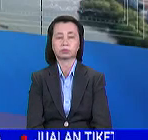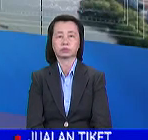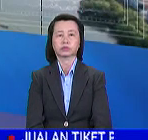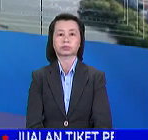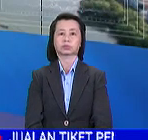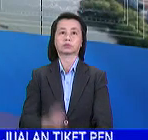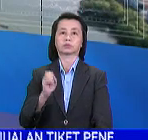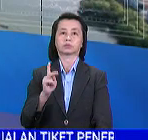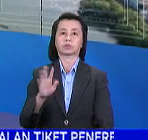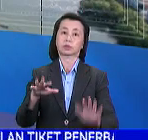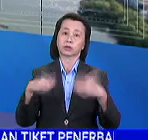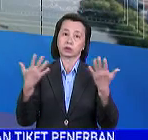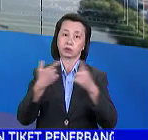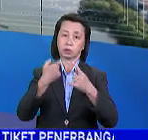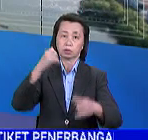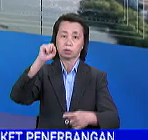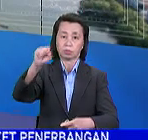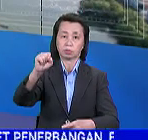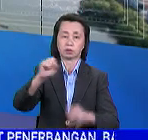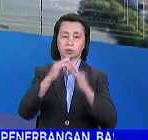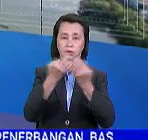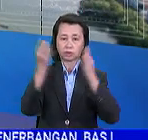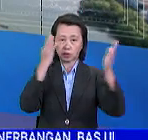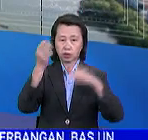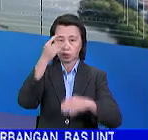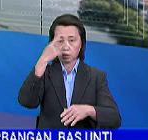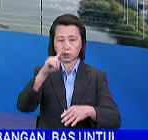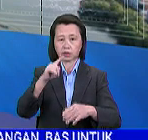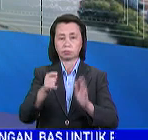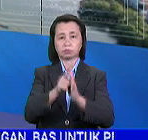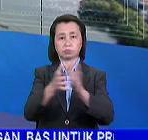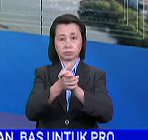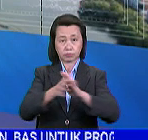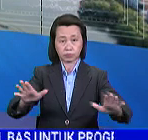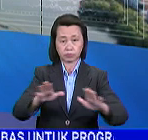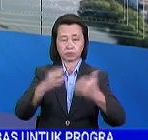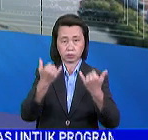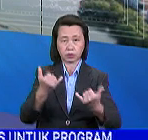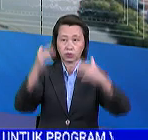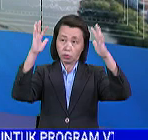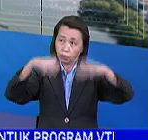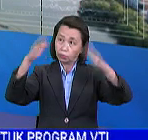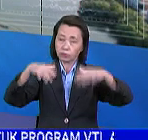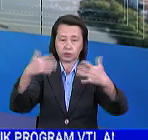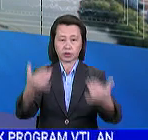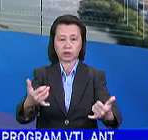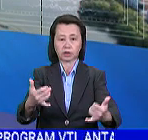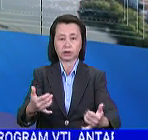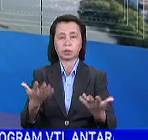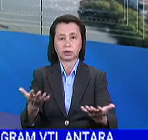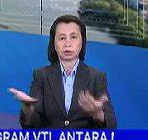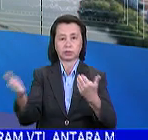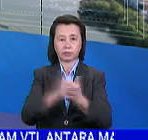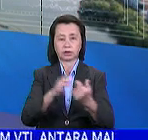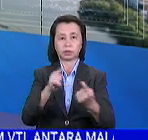knapa itu Chan paparan dari Sabah hutan ini keluarga Malaysia Utamakan keselamatan mulutnya ketika musim tengkujuh ini dengan itu